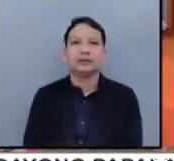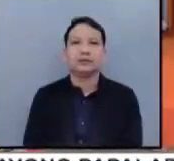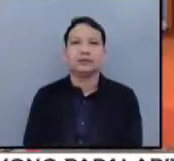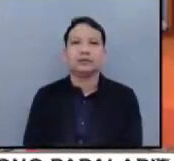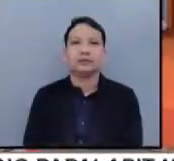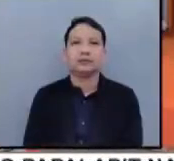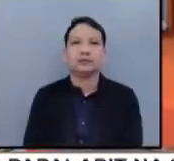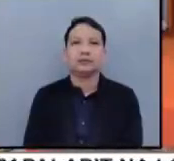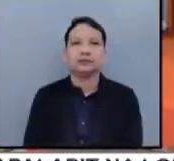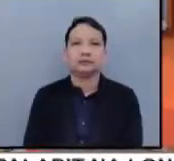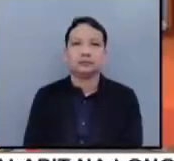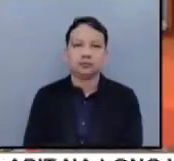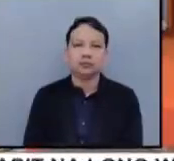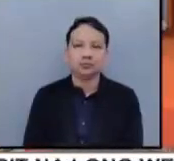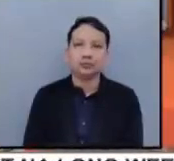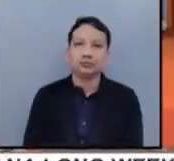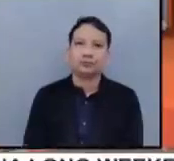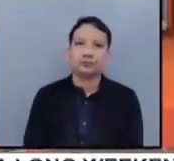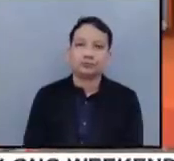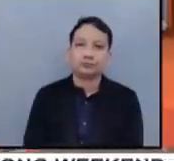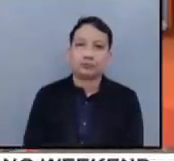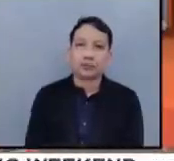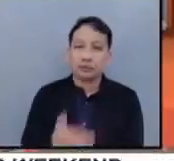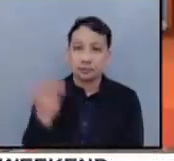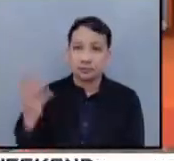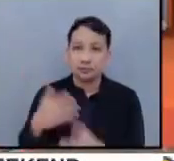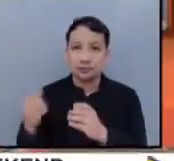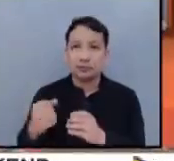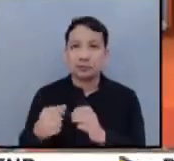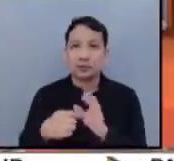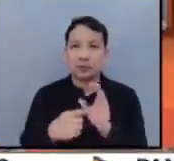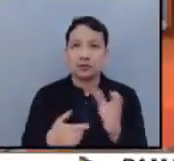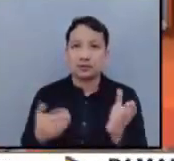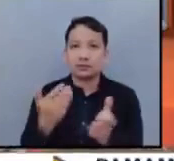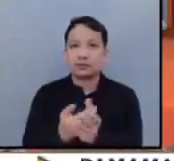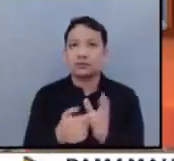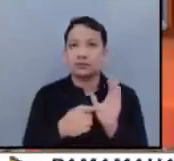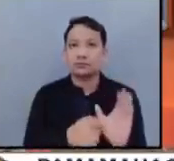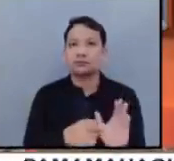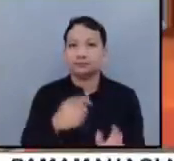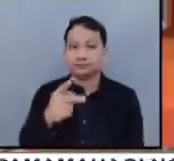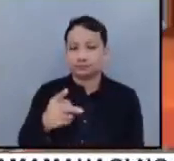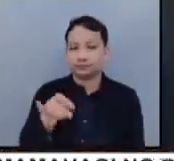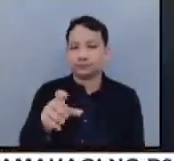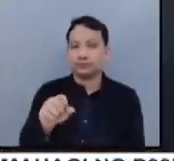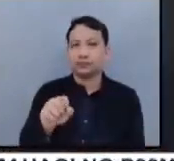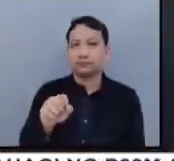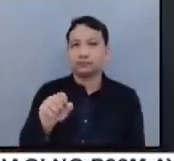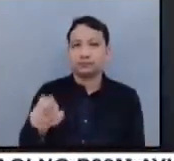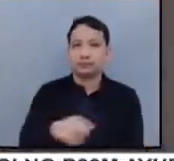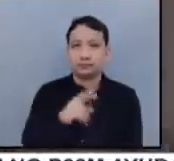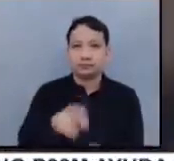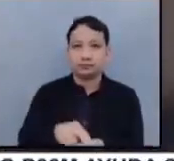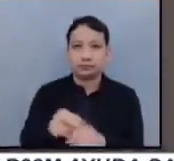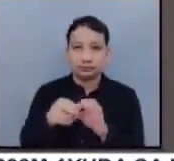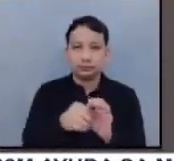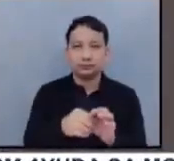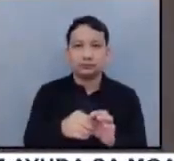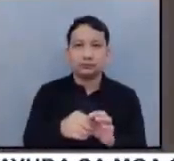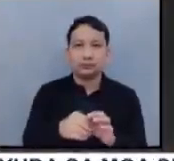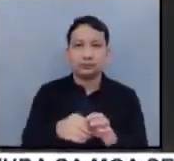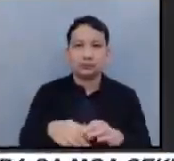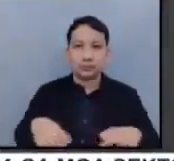Patuloy ang paglikas ng mga residente sa Kherson Region. Isa ang Kherson Region sa mga lugar na isinasa ilalim ng Russia sa martial